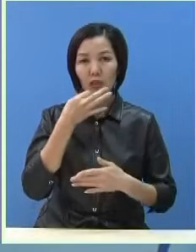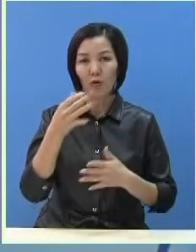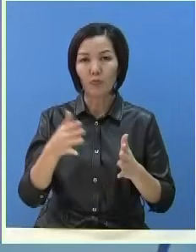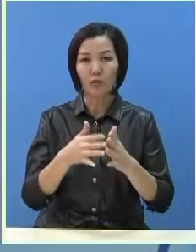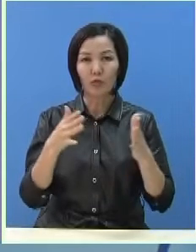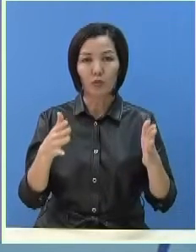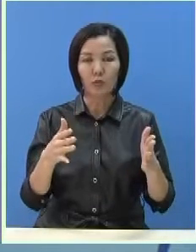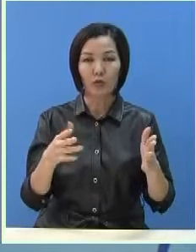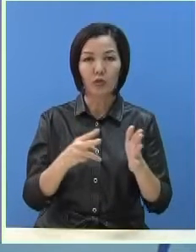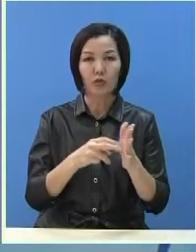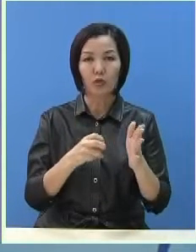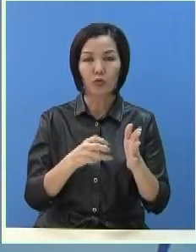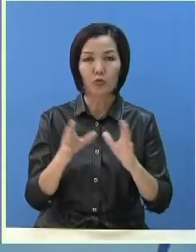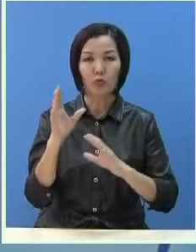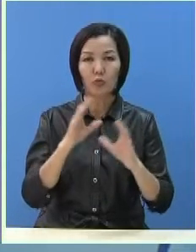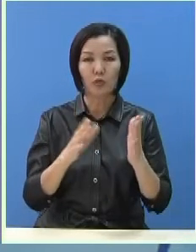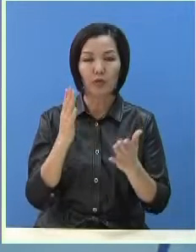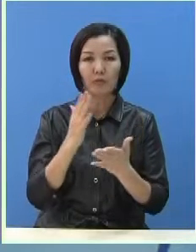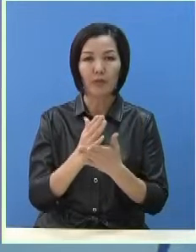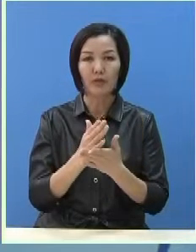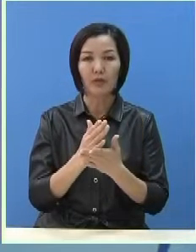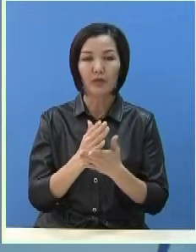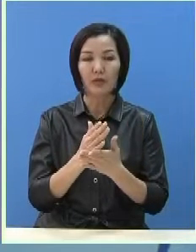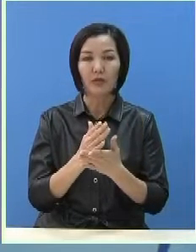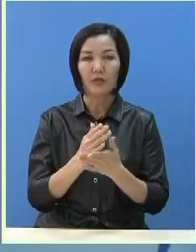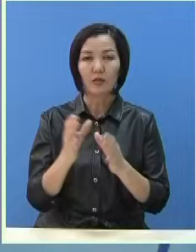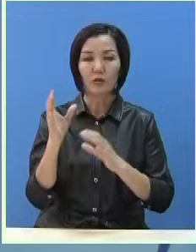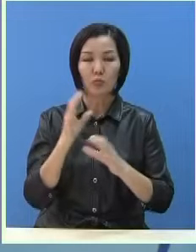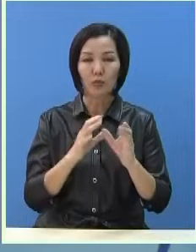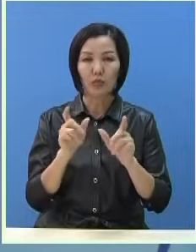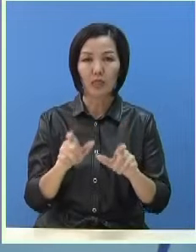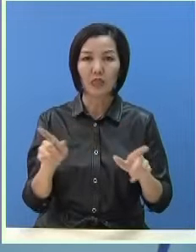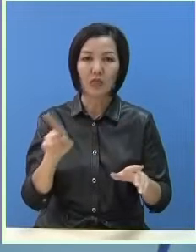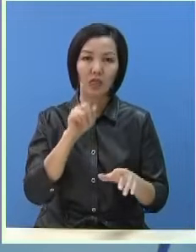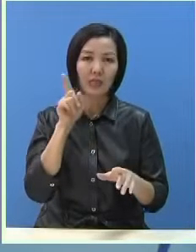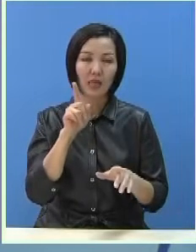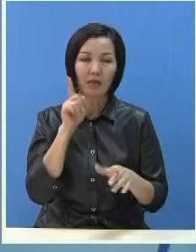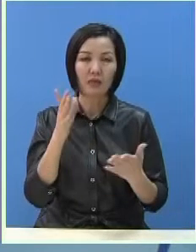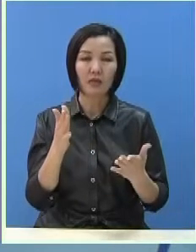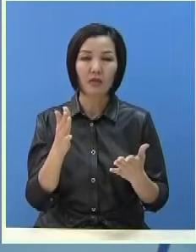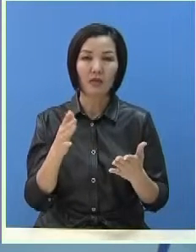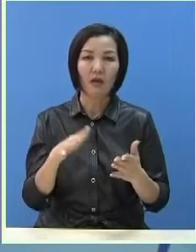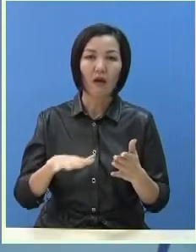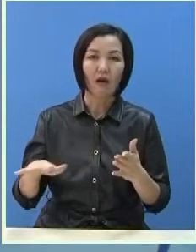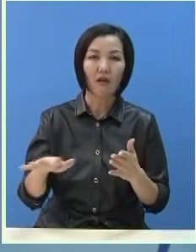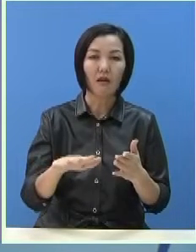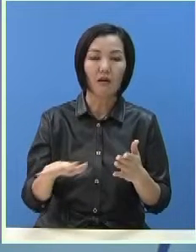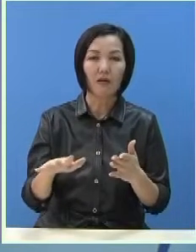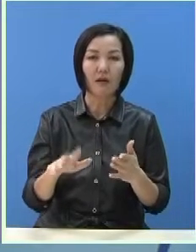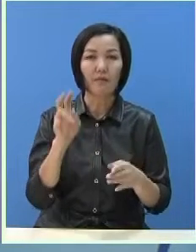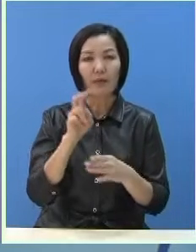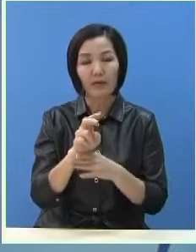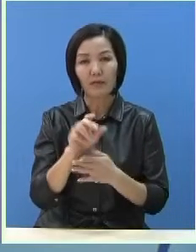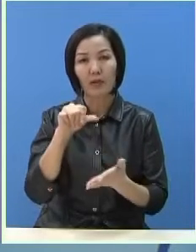мен мысалы 700-ге жуық білімгерім бар. Сол кезде сол білімгерлерімізде жаңағы сол алаңға шығып кетпеді ма,